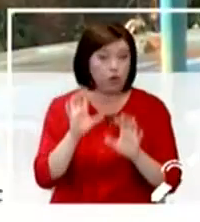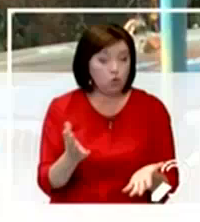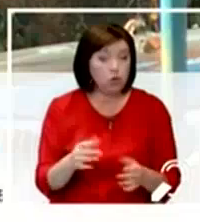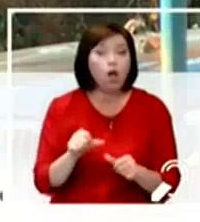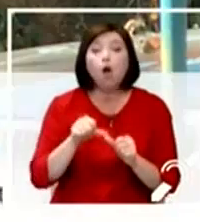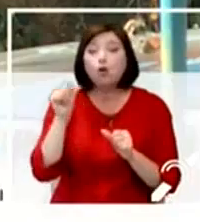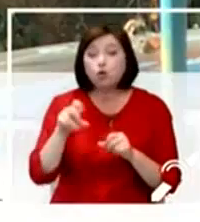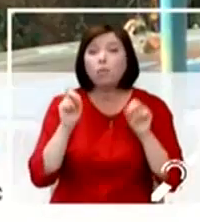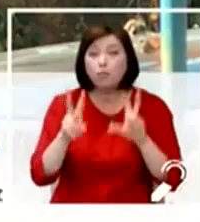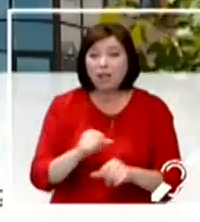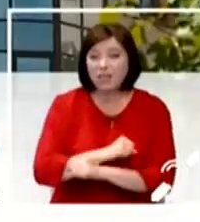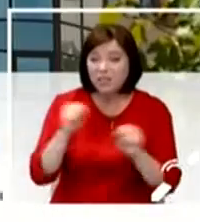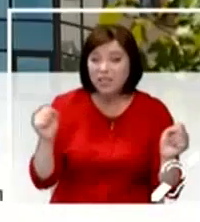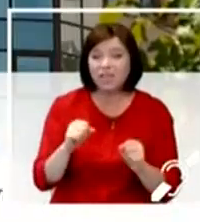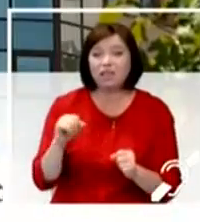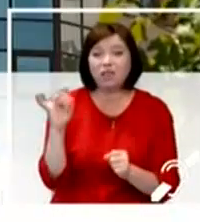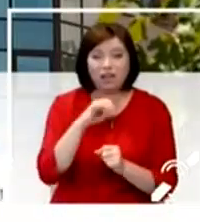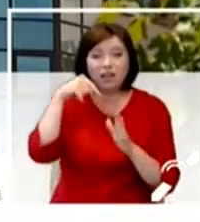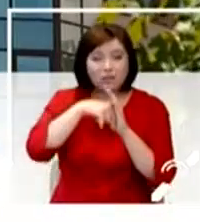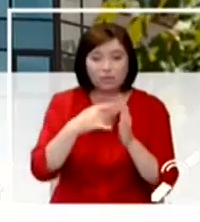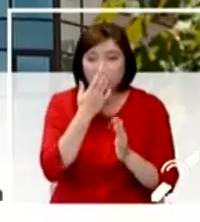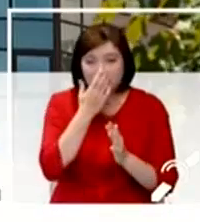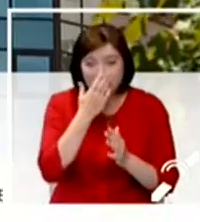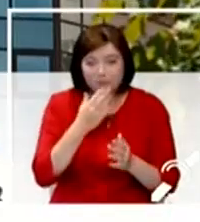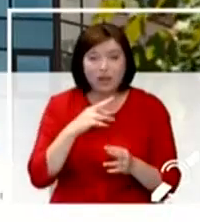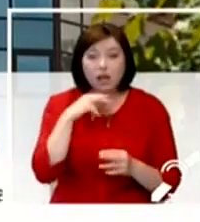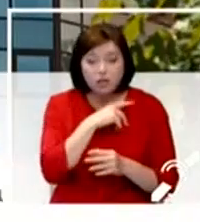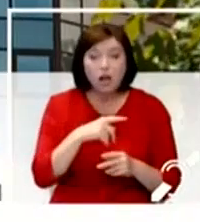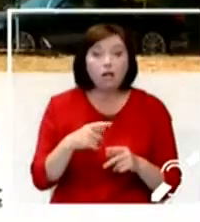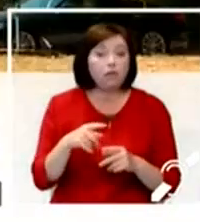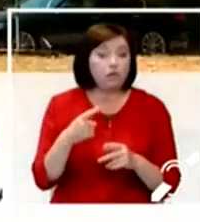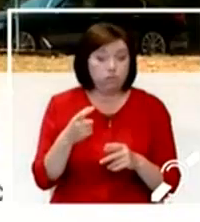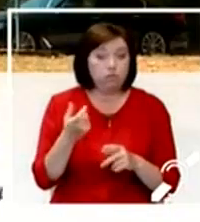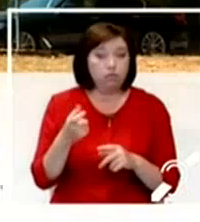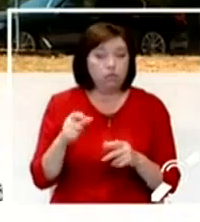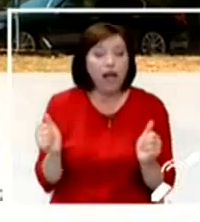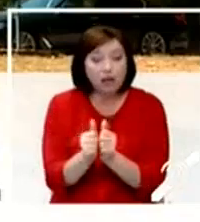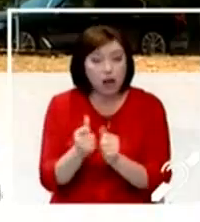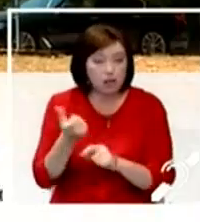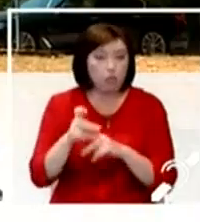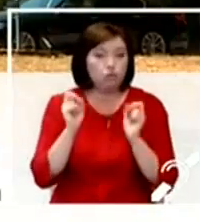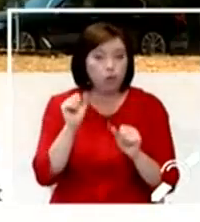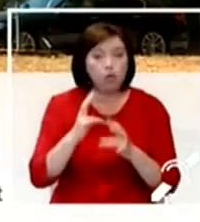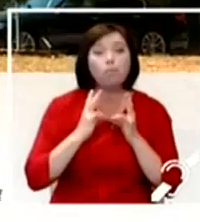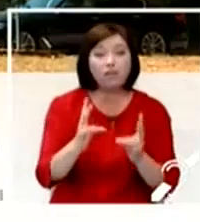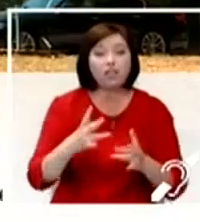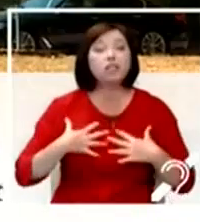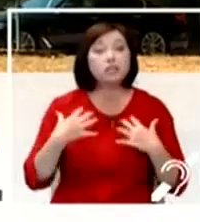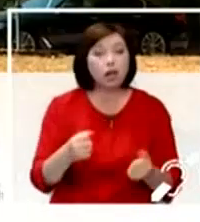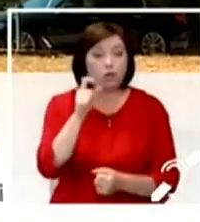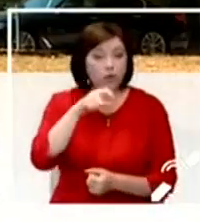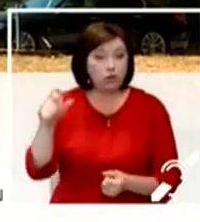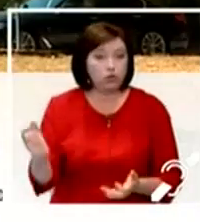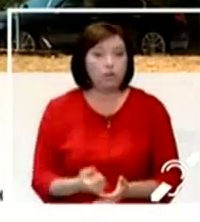lângă pericolul de explozie și concentrația de substanțe toxice este mai mare în apropierea lor, ceea ce poate afecta serios sănătatea